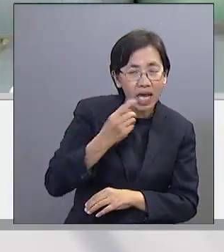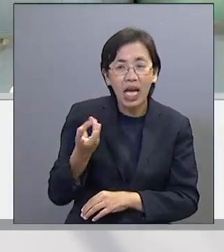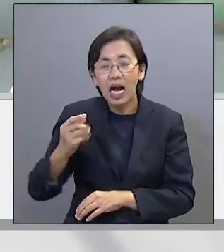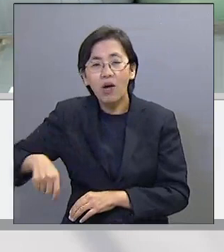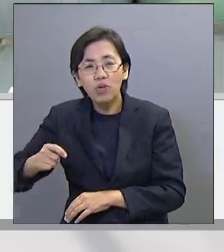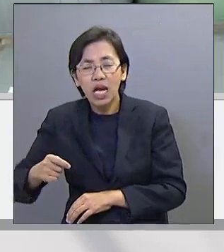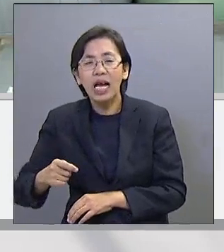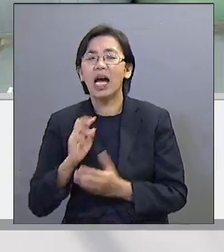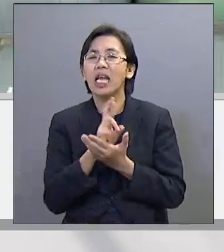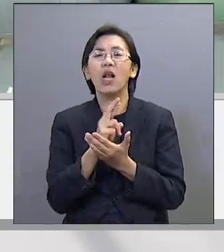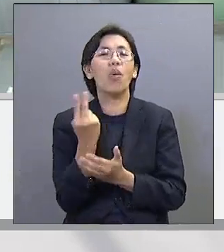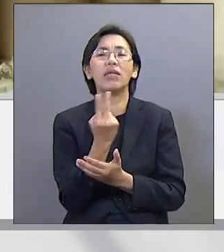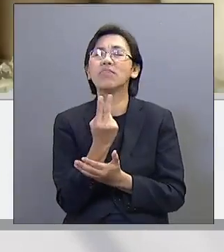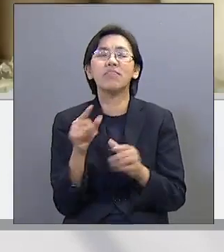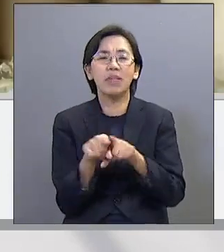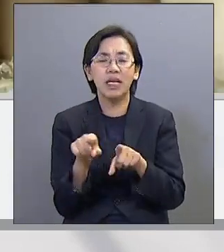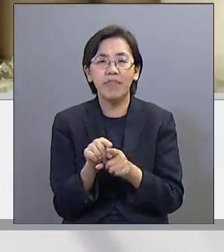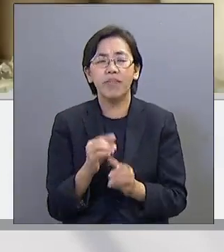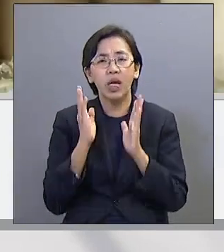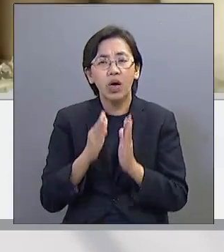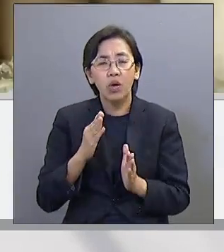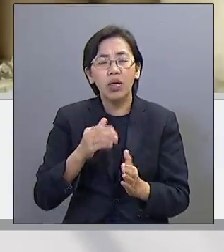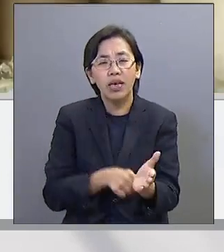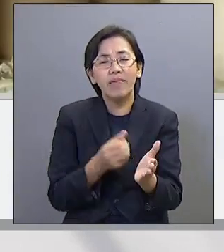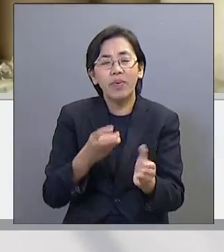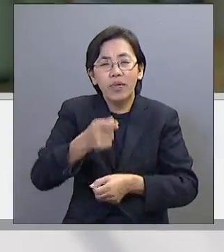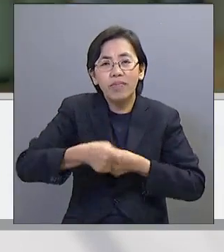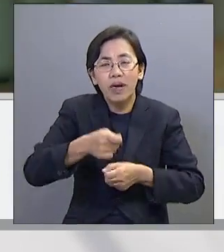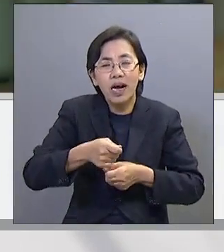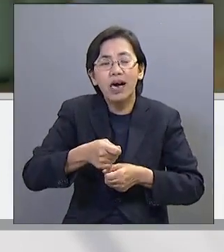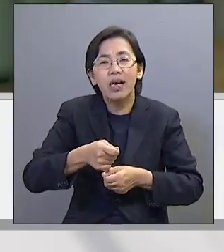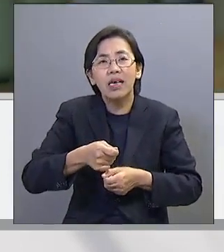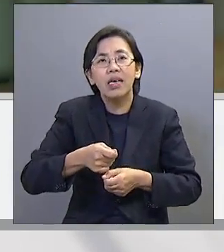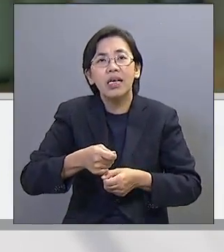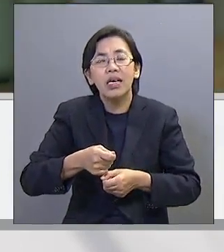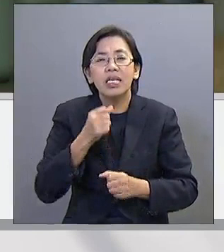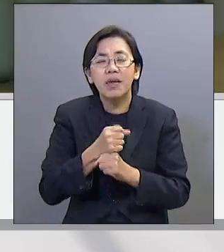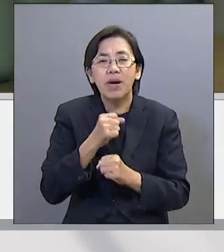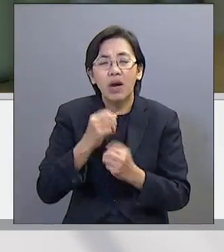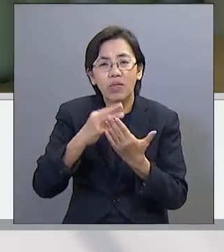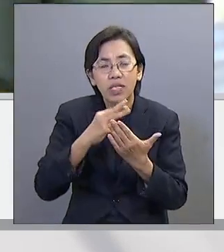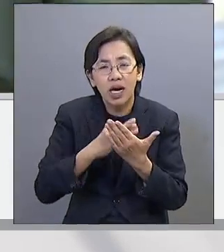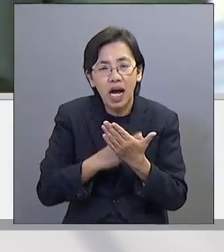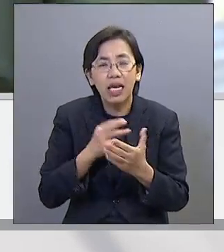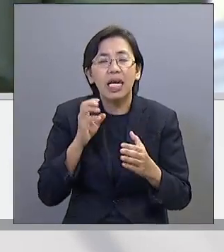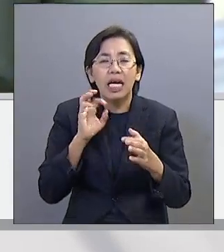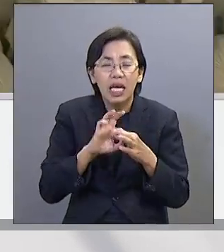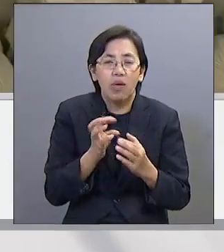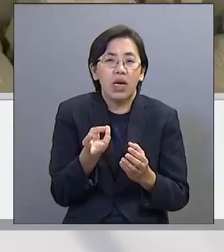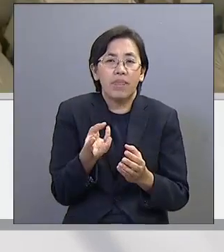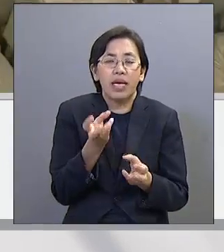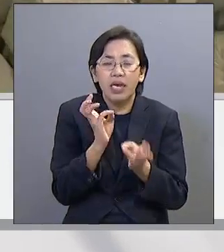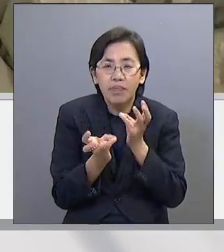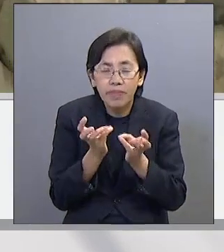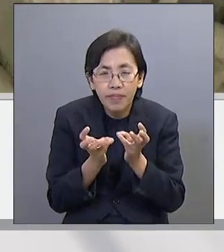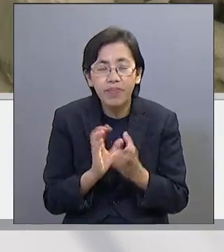ซ้ำไปดิฉันคุยกับเกษตรกรท่านนึงค่ะอยู่ในเขตทุ่งกุลาร้องให้้ทำงานด้านวิชาการเกี่ยวกับพันธุ์ข้าวด้วยนะคะบอก